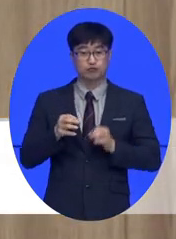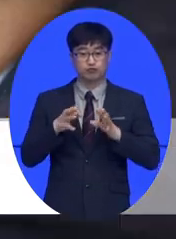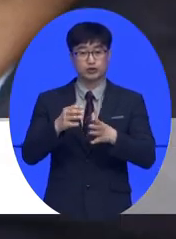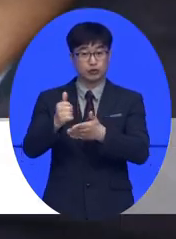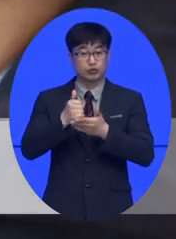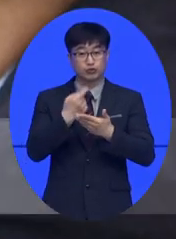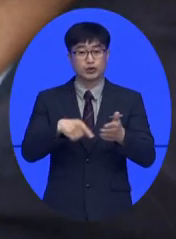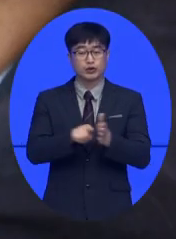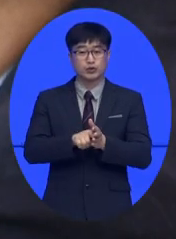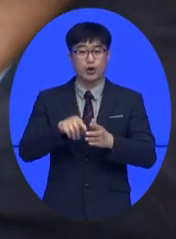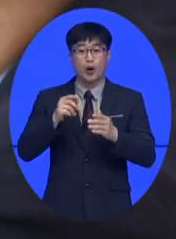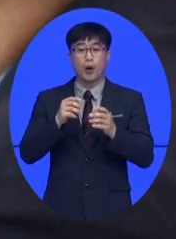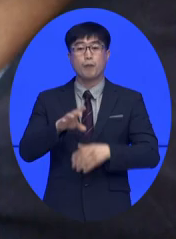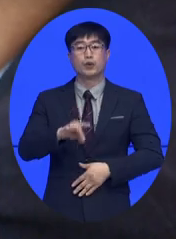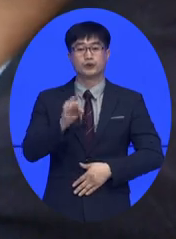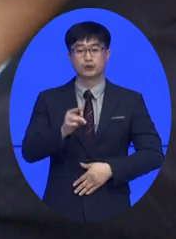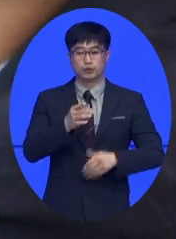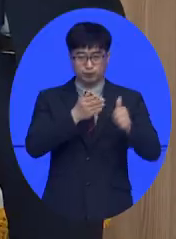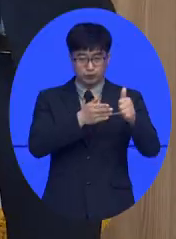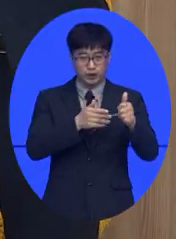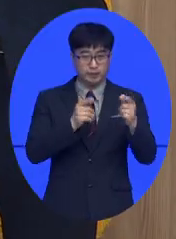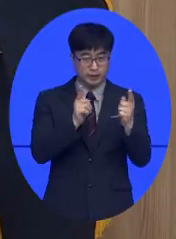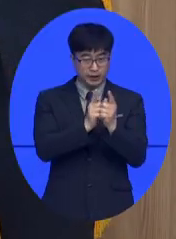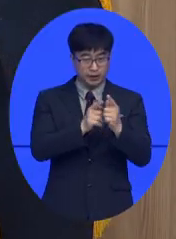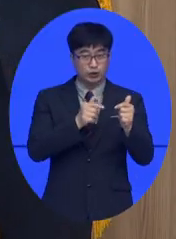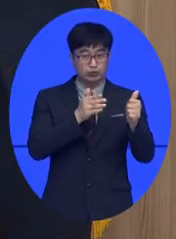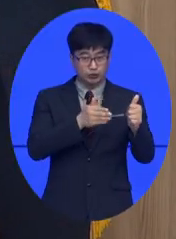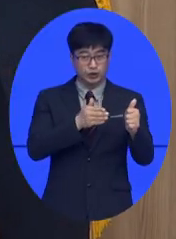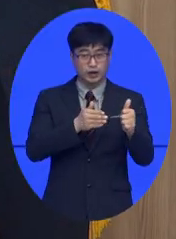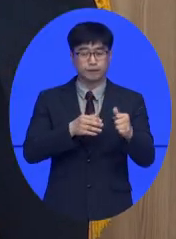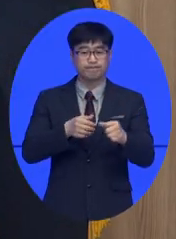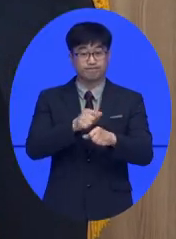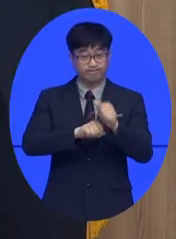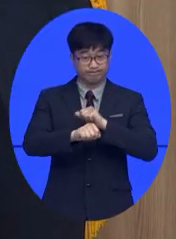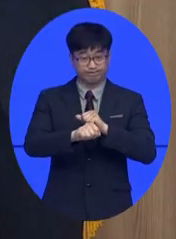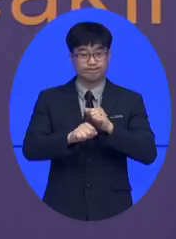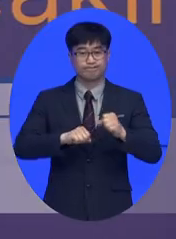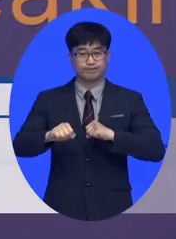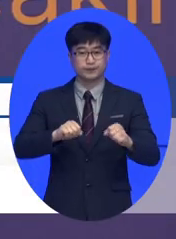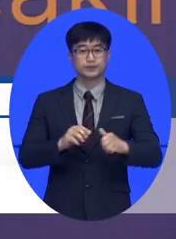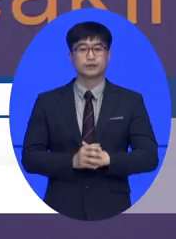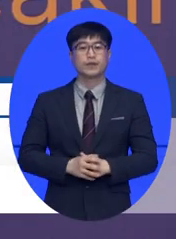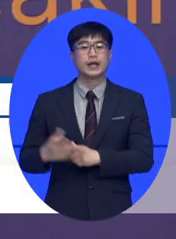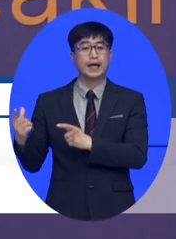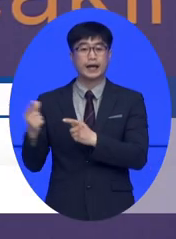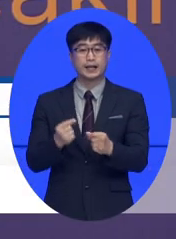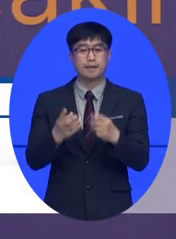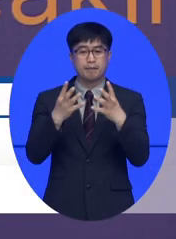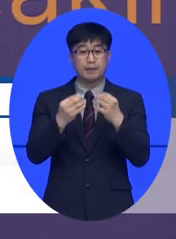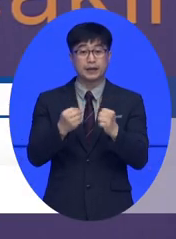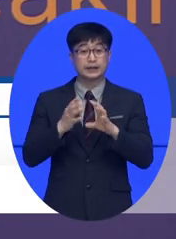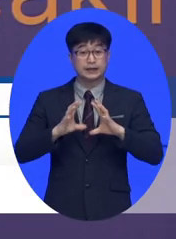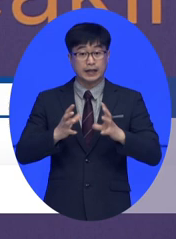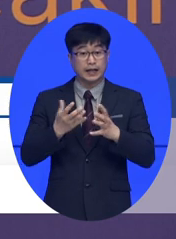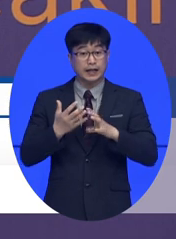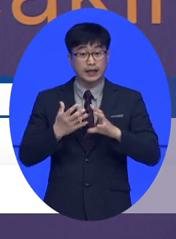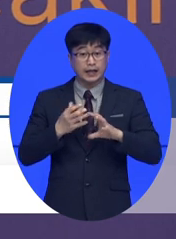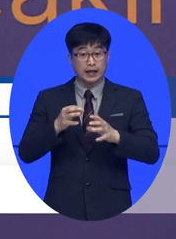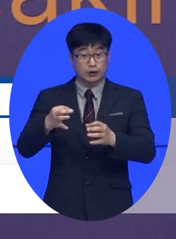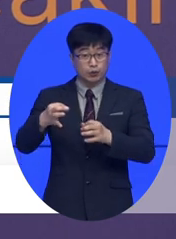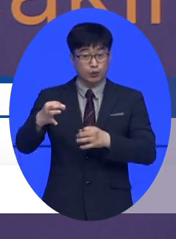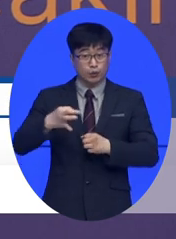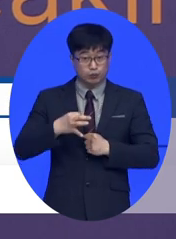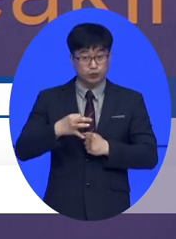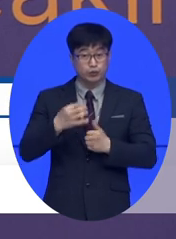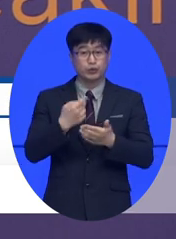기업에 먼저 면담 요청을 하며 적극적인 세일즈를 해왔습니다. 이와 같은 많은 외자 유치를 통해서